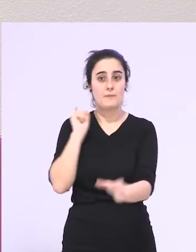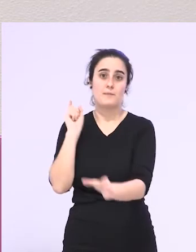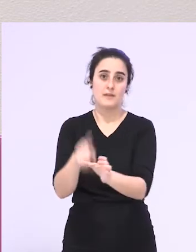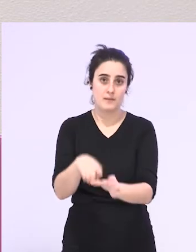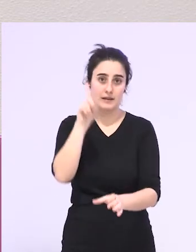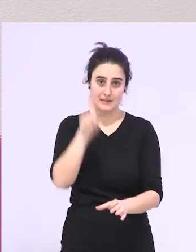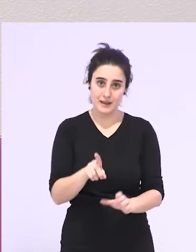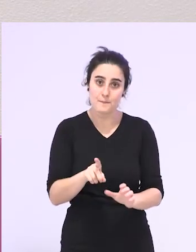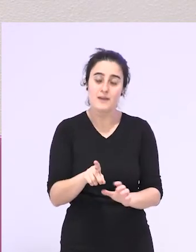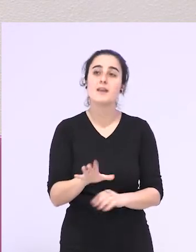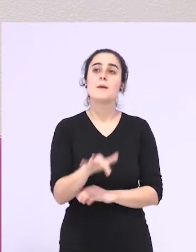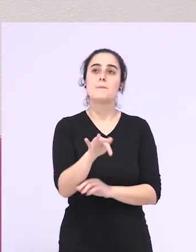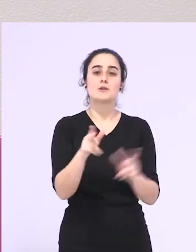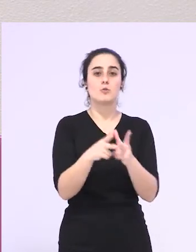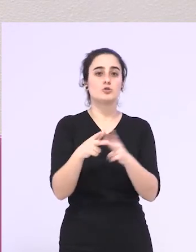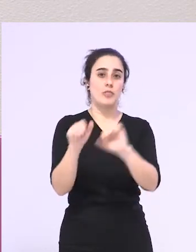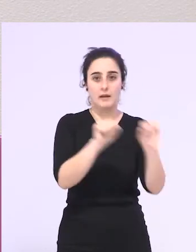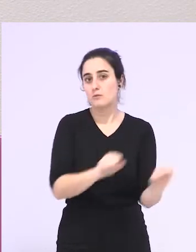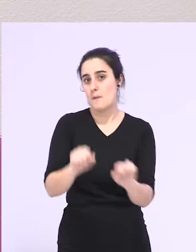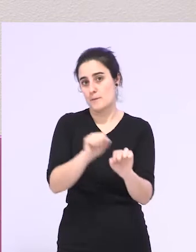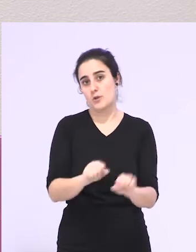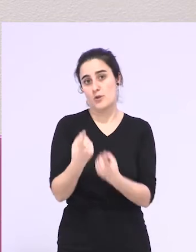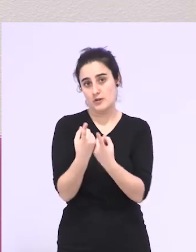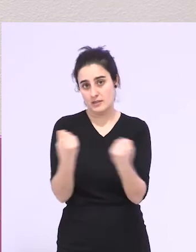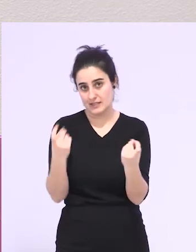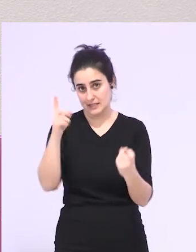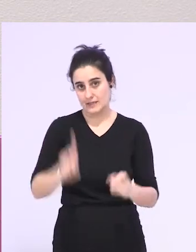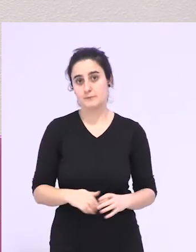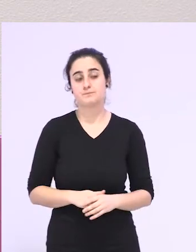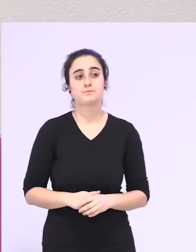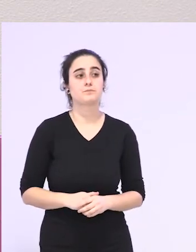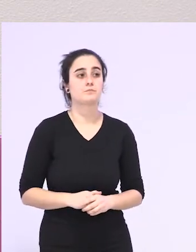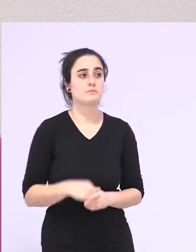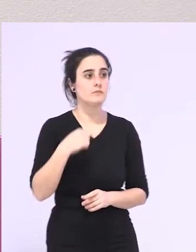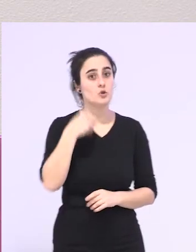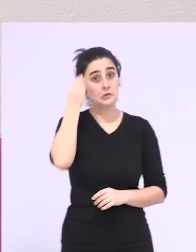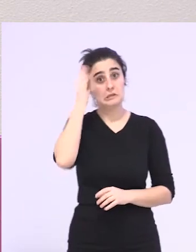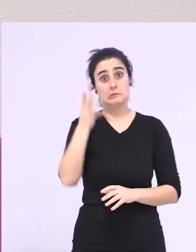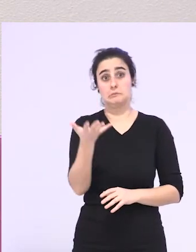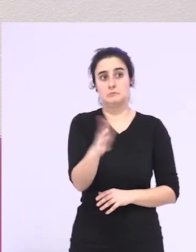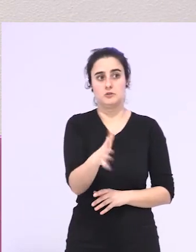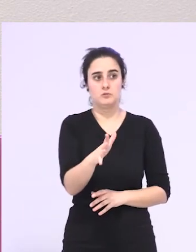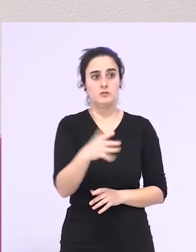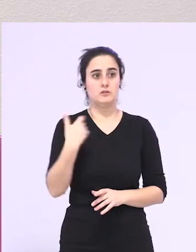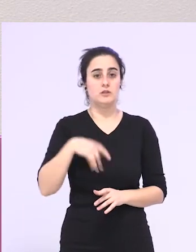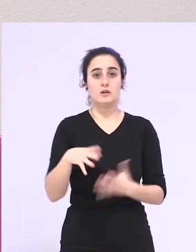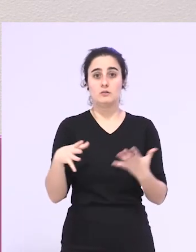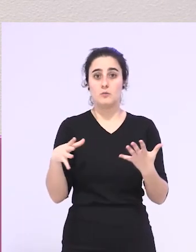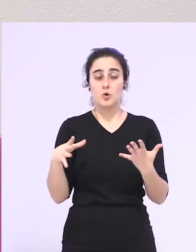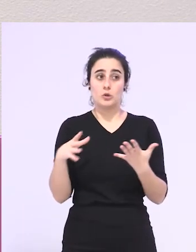eta babes sozial horretatik. Eta, bueno, uste dut gutxora bera laburtu dizu